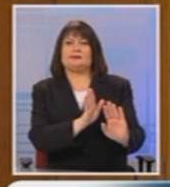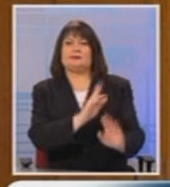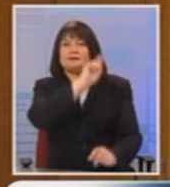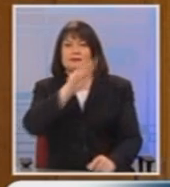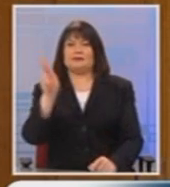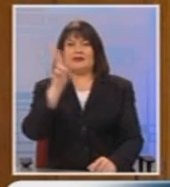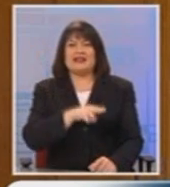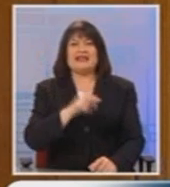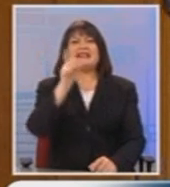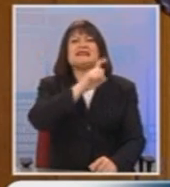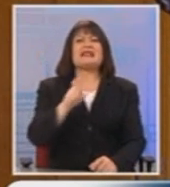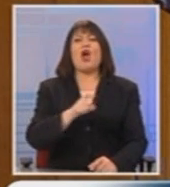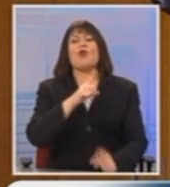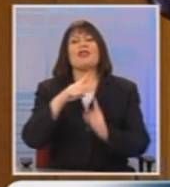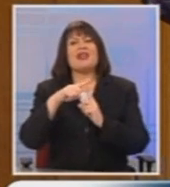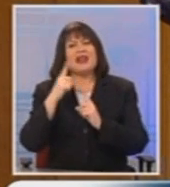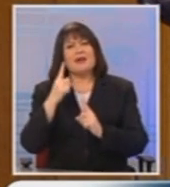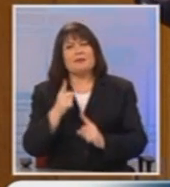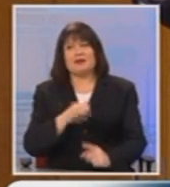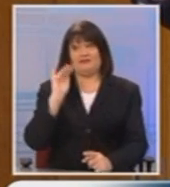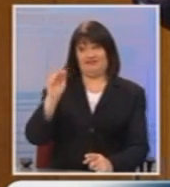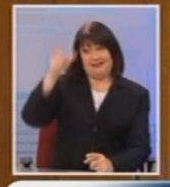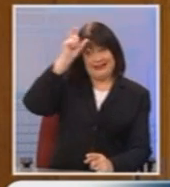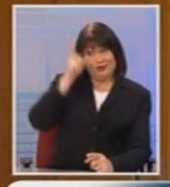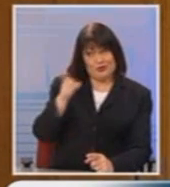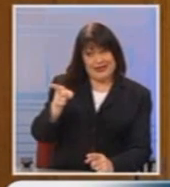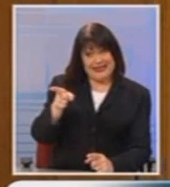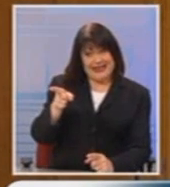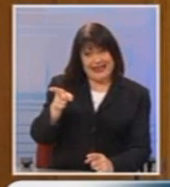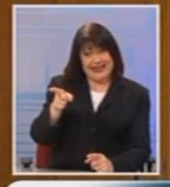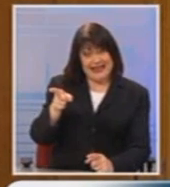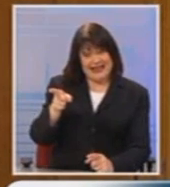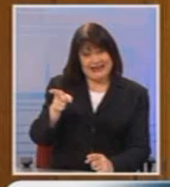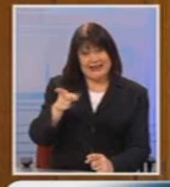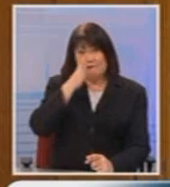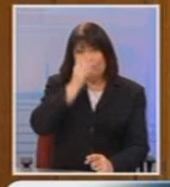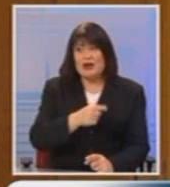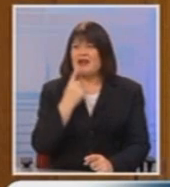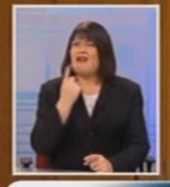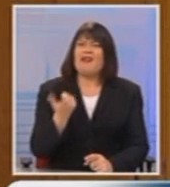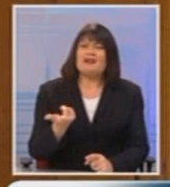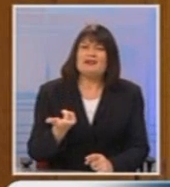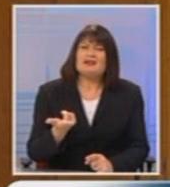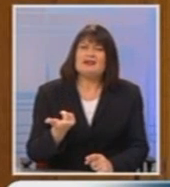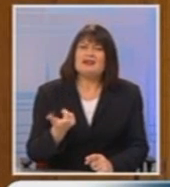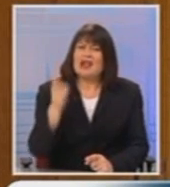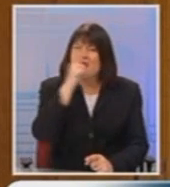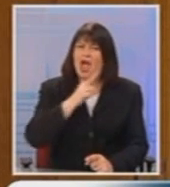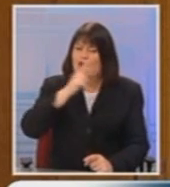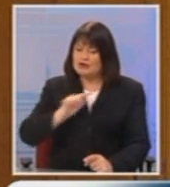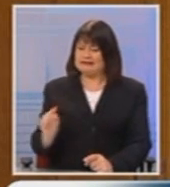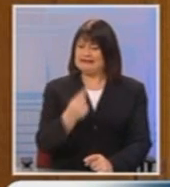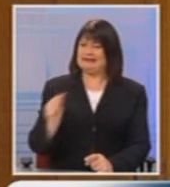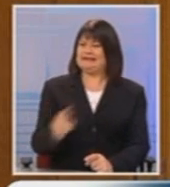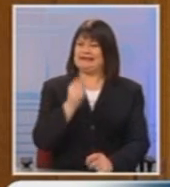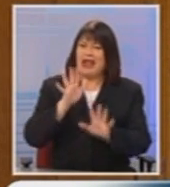τον South Stream και πάει στον Ερντογκάν, ενώ η Σόφια καταγγέλει το Κρεμλίνο ότι υποκινεί τις